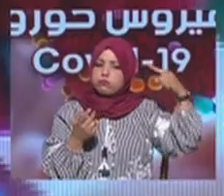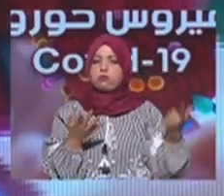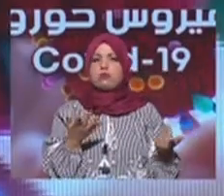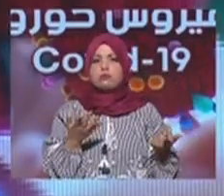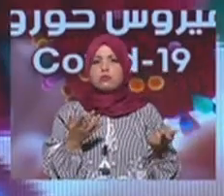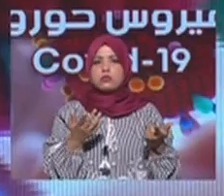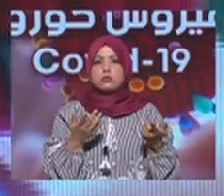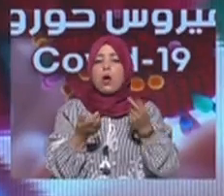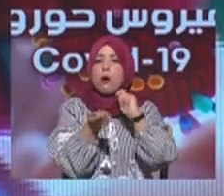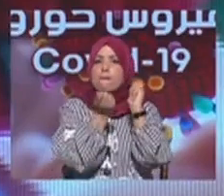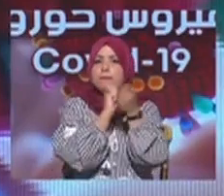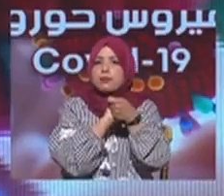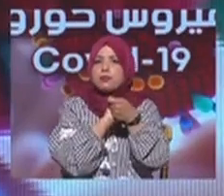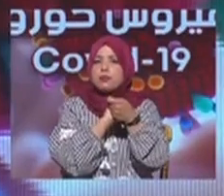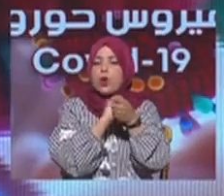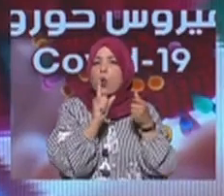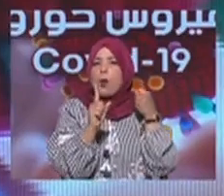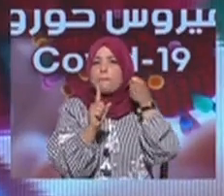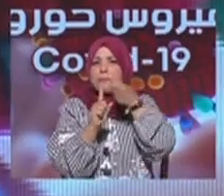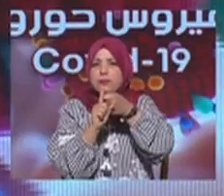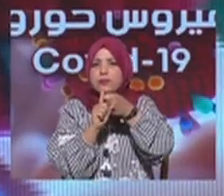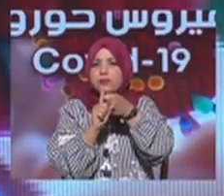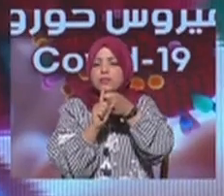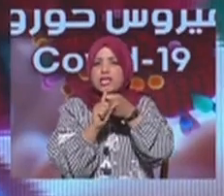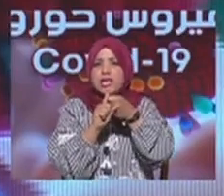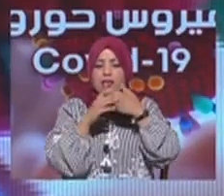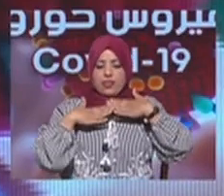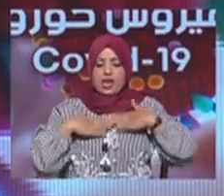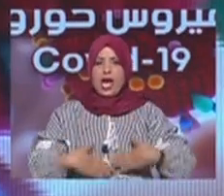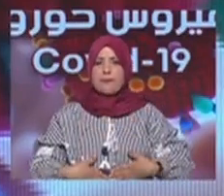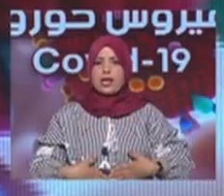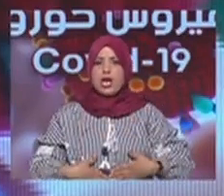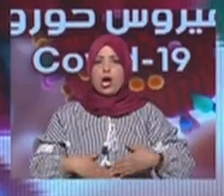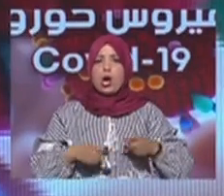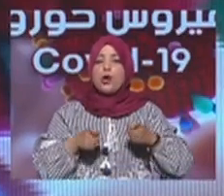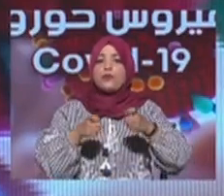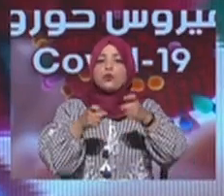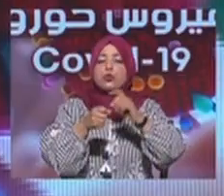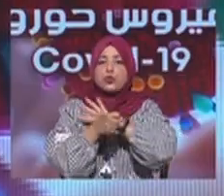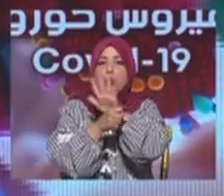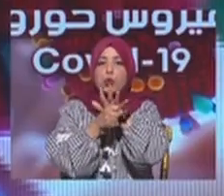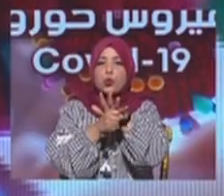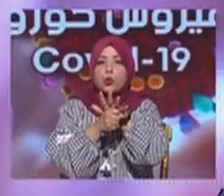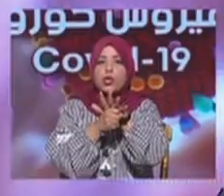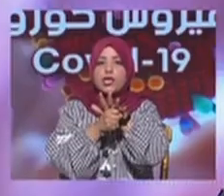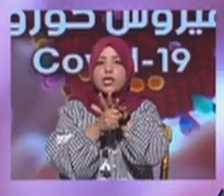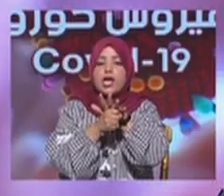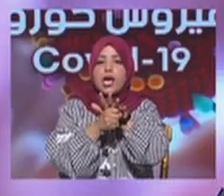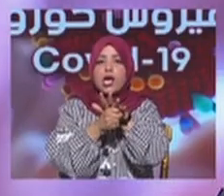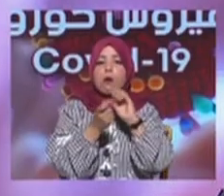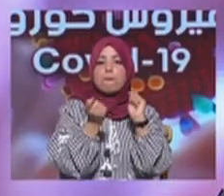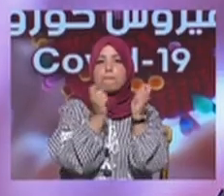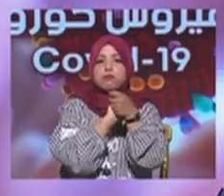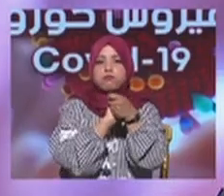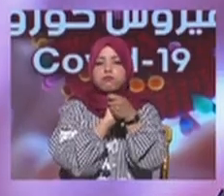اللي اثر على المناعه اللي اثر على المناعه هو اكثر فيروس متغير اما زاد هذايا فيه تغيرات كبيره. المعطيات اللي عندك عليه